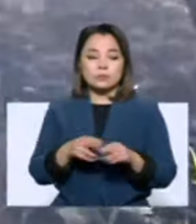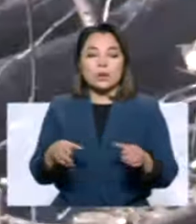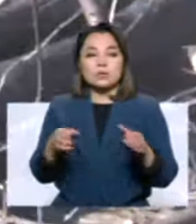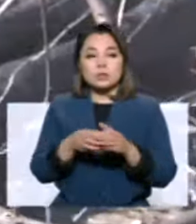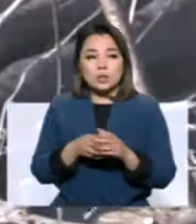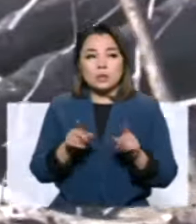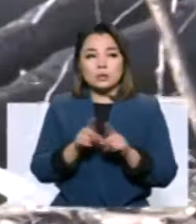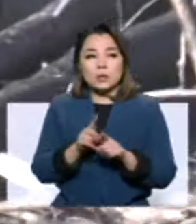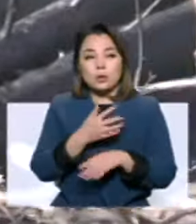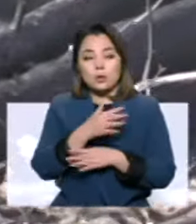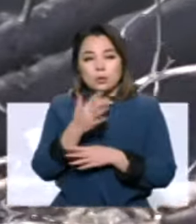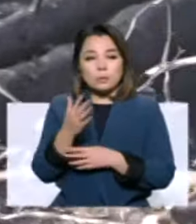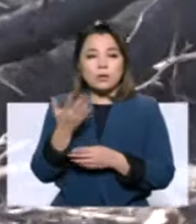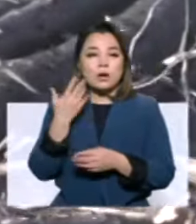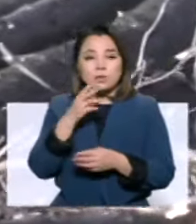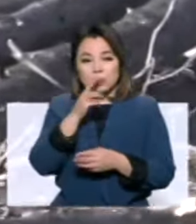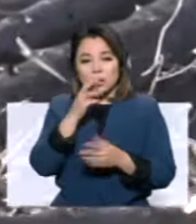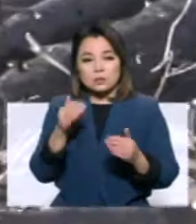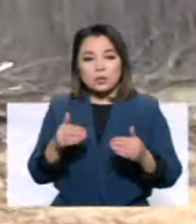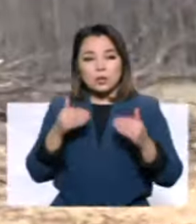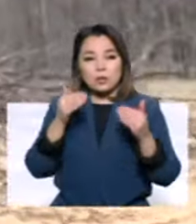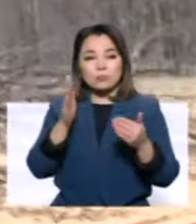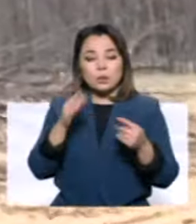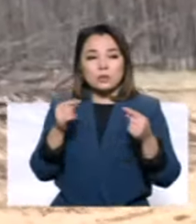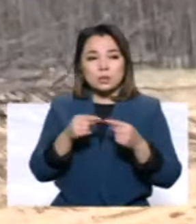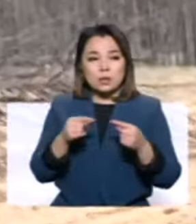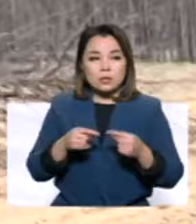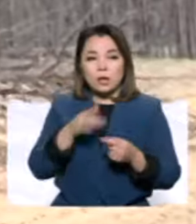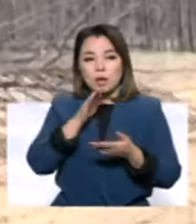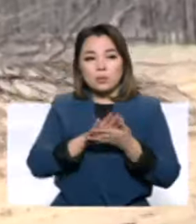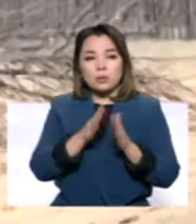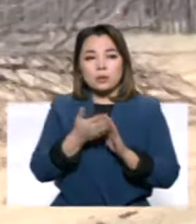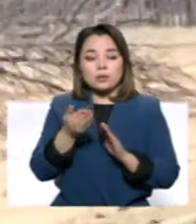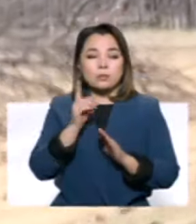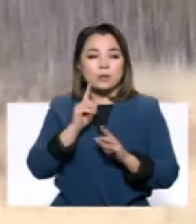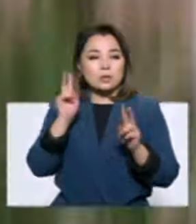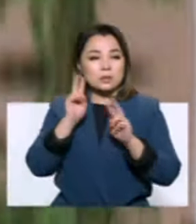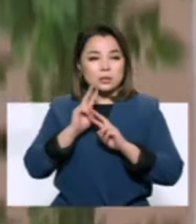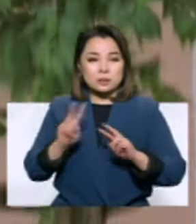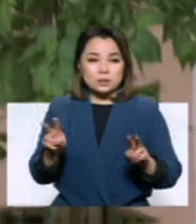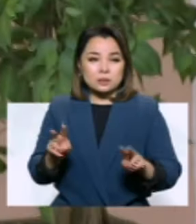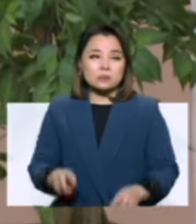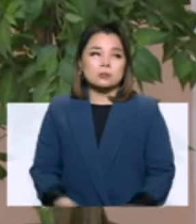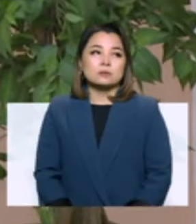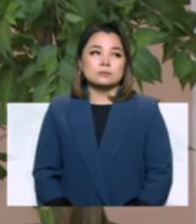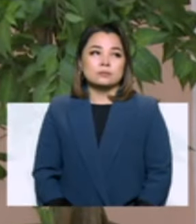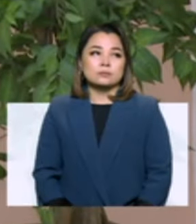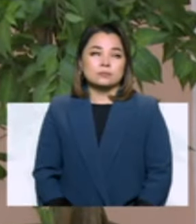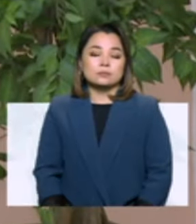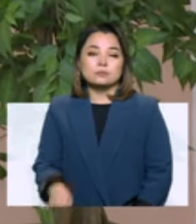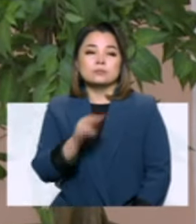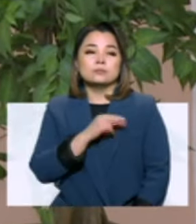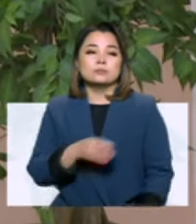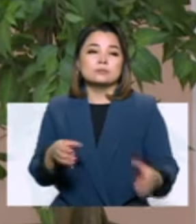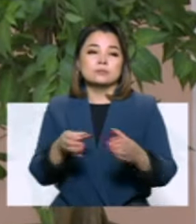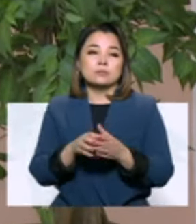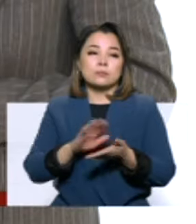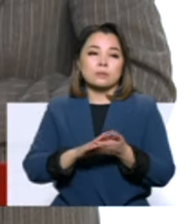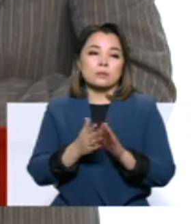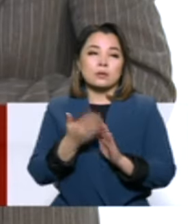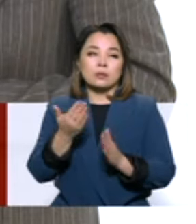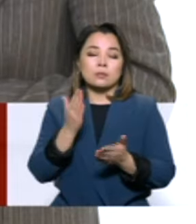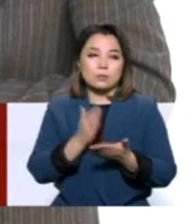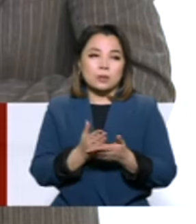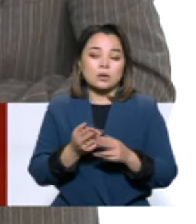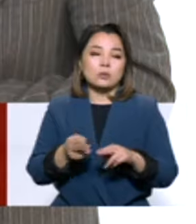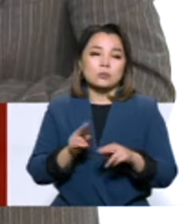тыс орманшылардың айлығы қашан өседі? Оның да нақты уақыты әлі белгісіз. Акциялық кәсіподақ келісім жасалды.